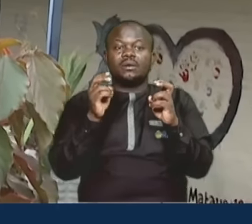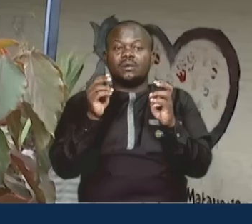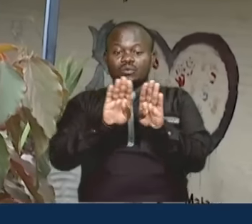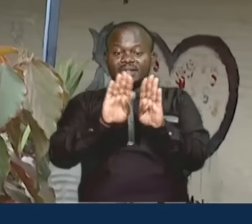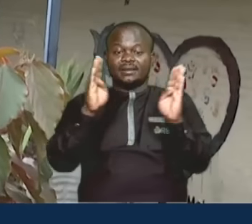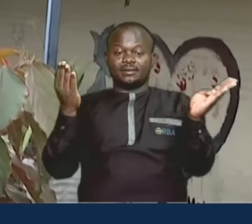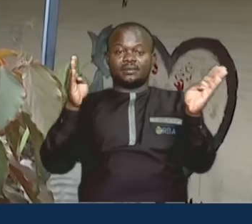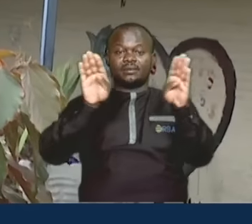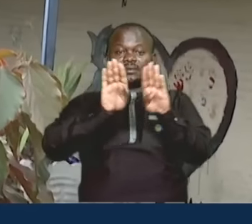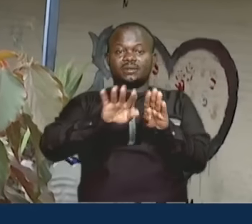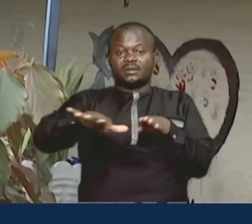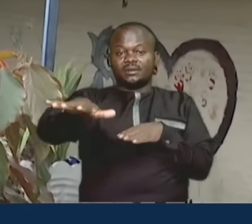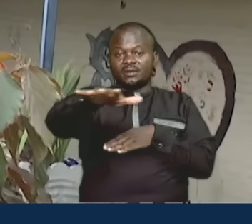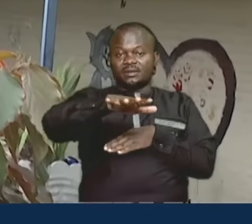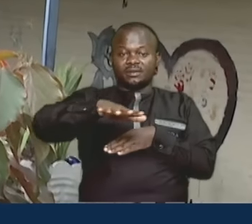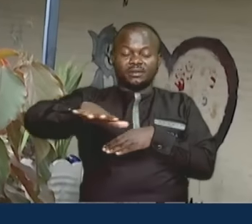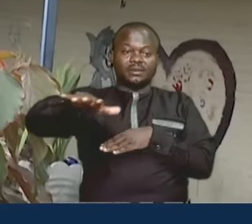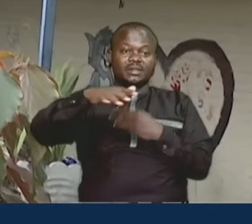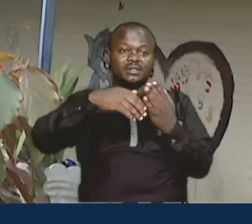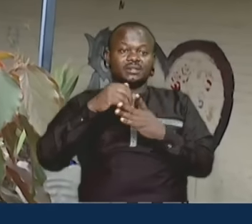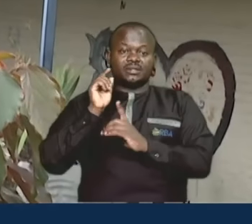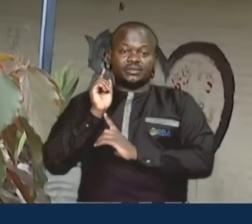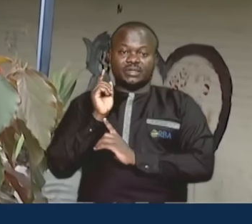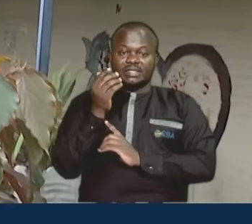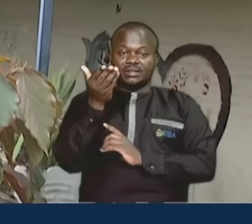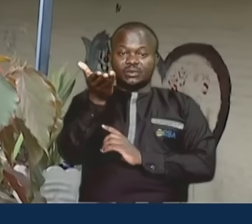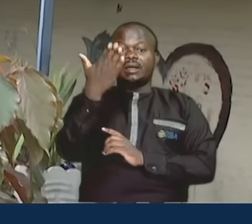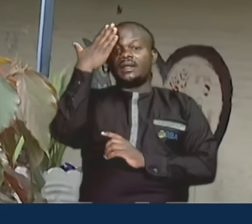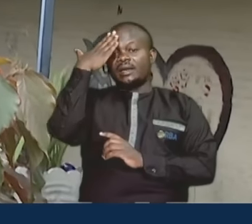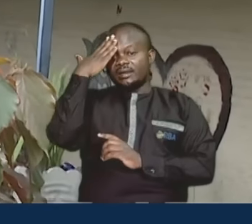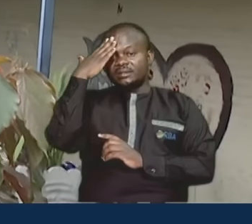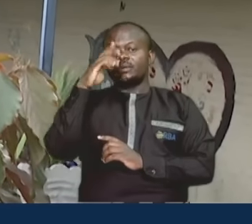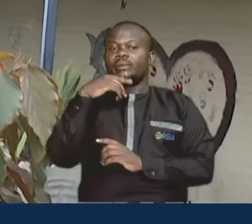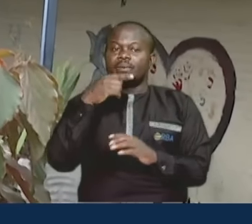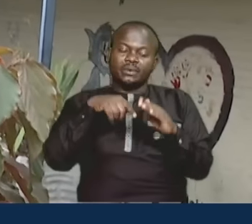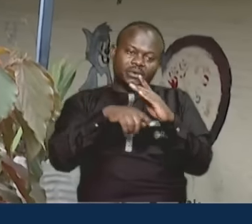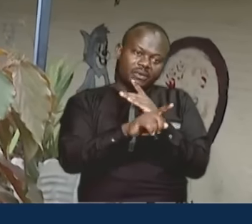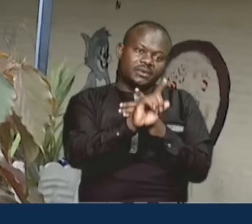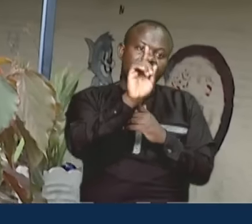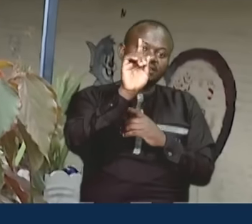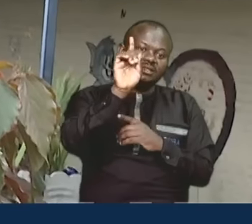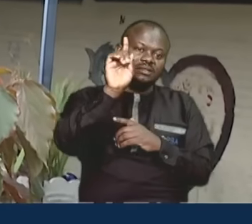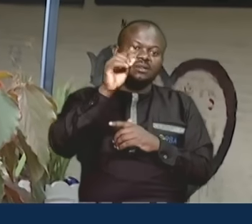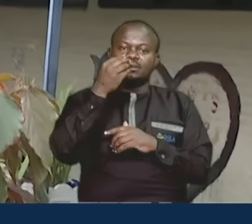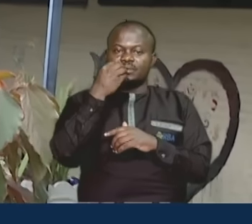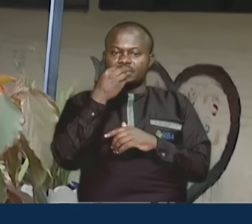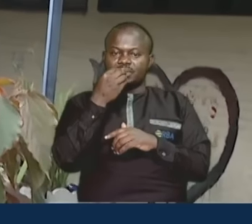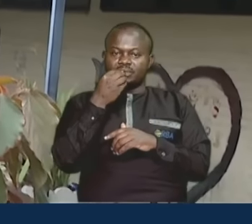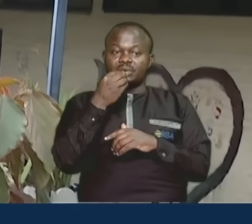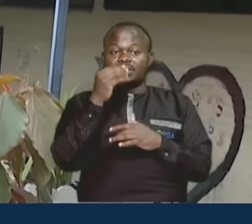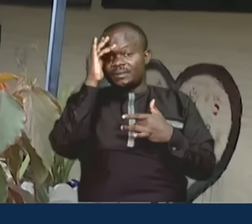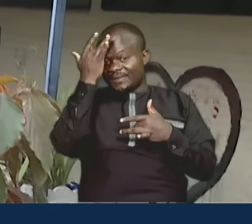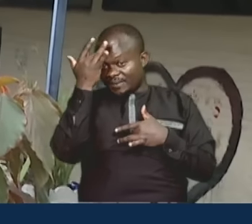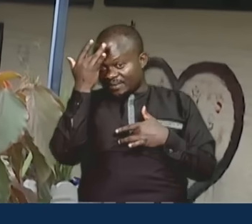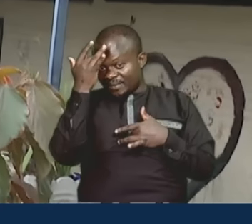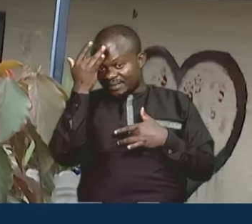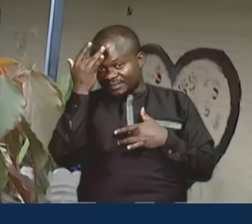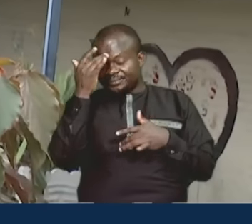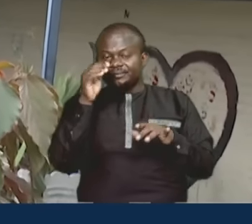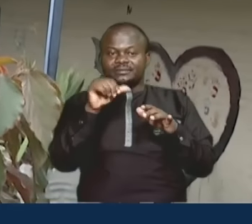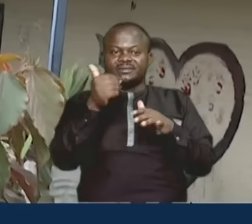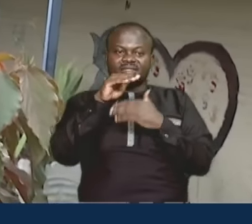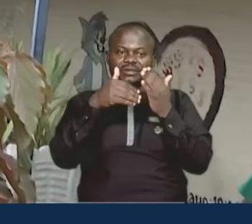ku marembo y'ibitaro securite uhari azi uwinjirana ibiryo by'abarwayi undi